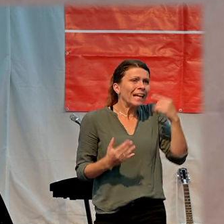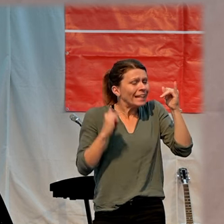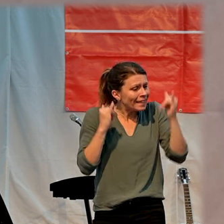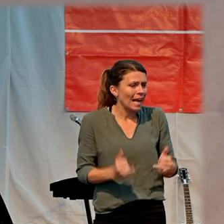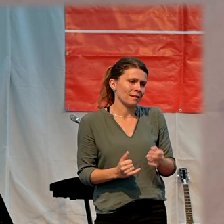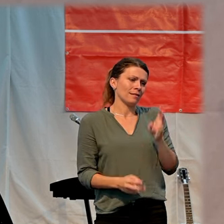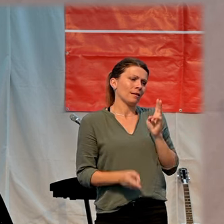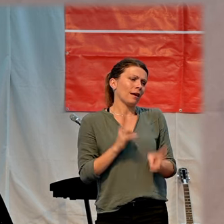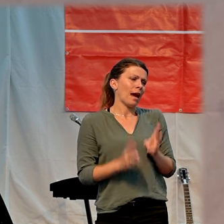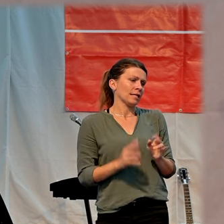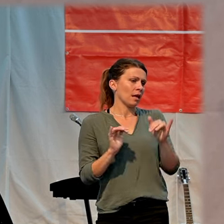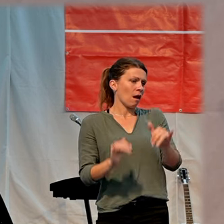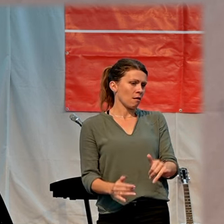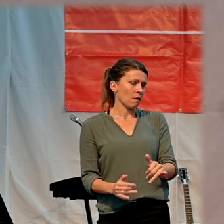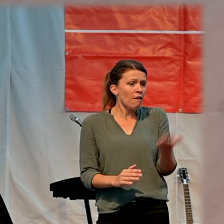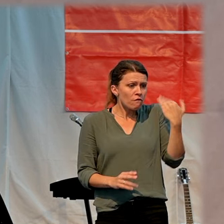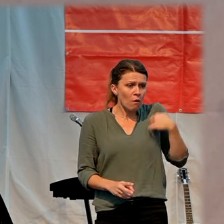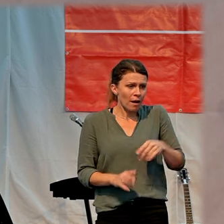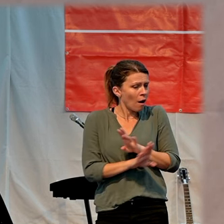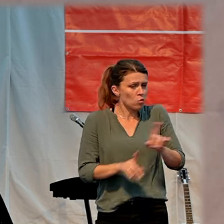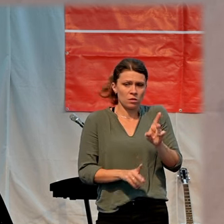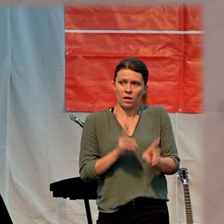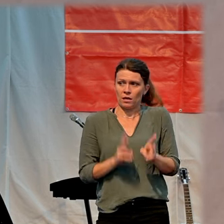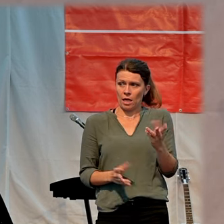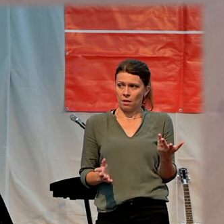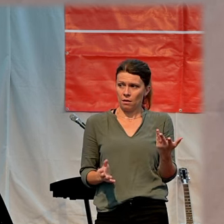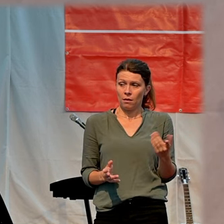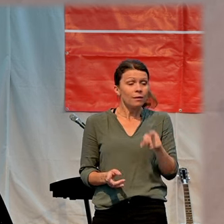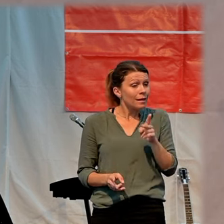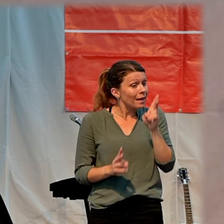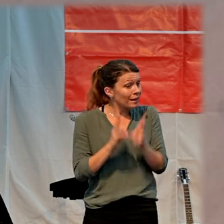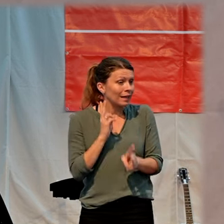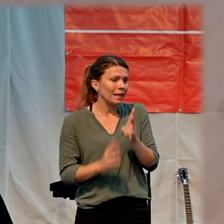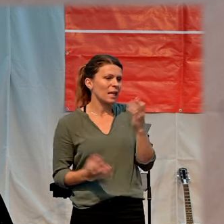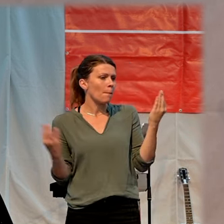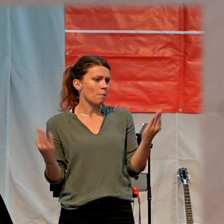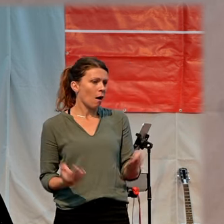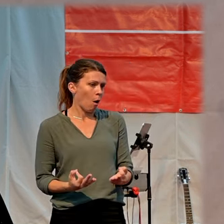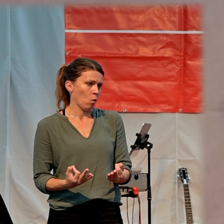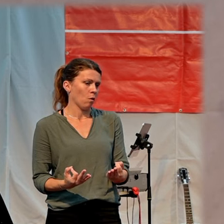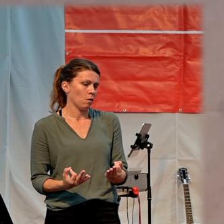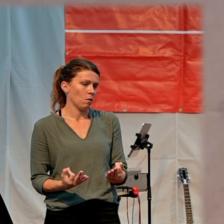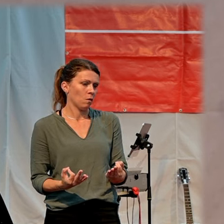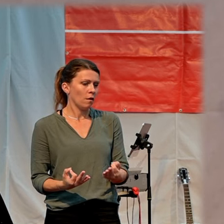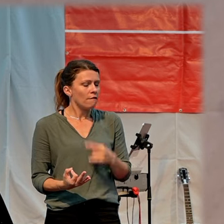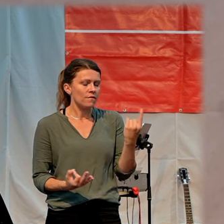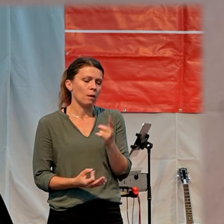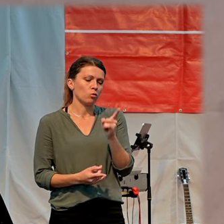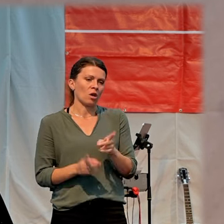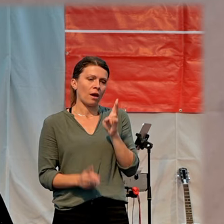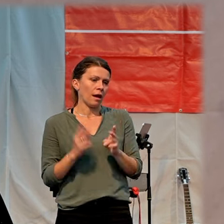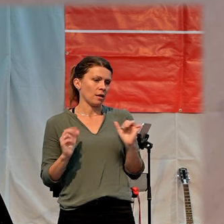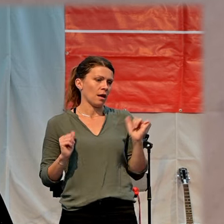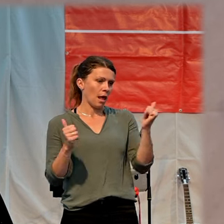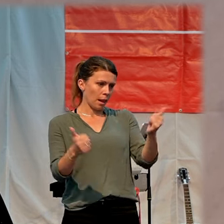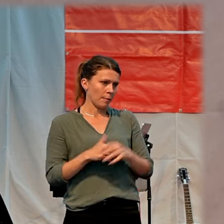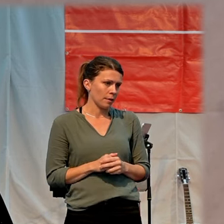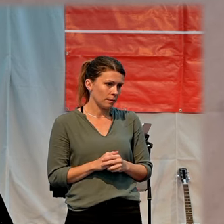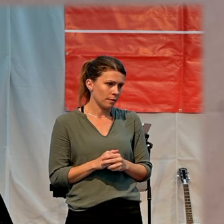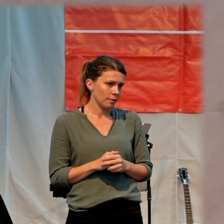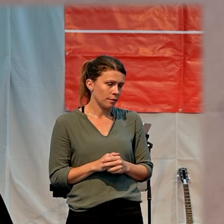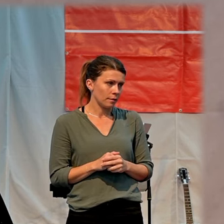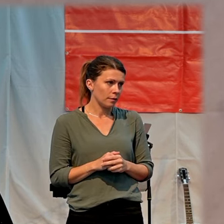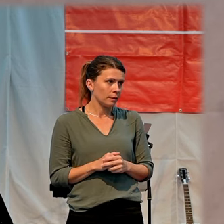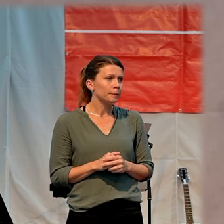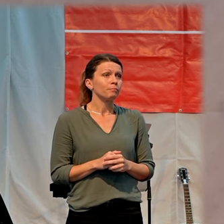Vergiss das niemals. Das Gericht muss sein. Nun, die Herren dieser Welt,